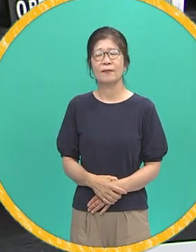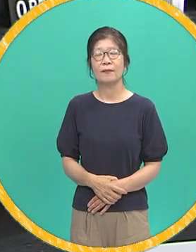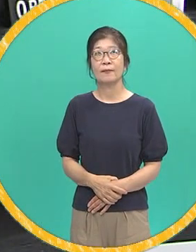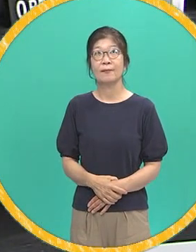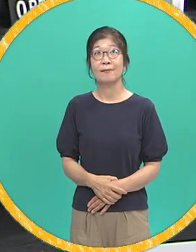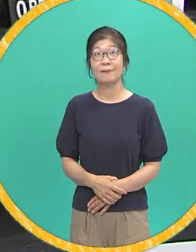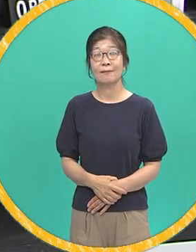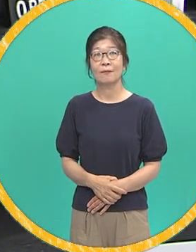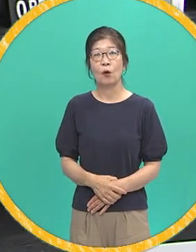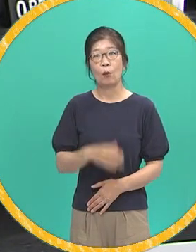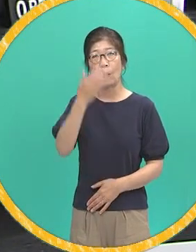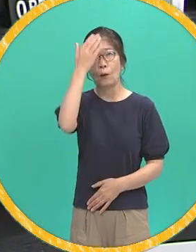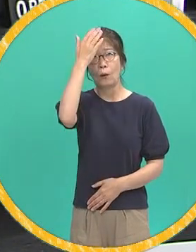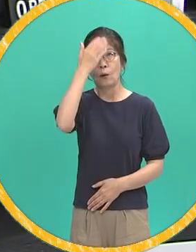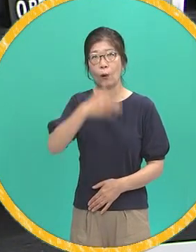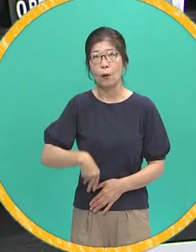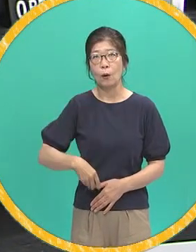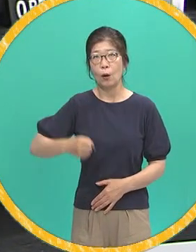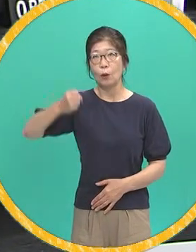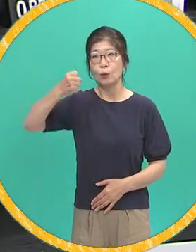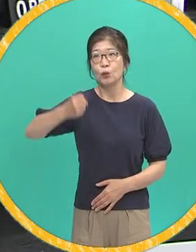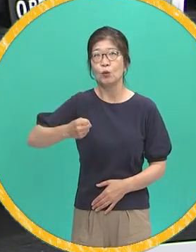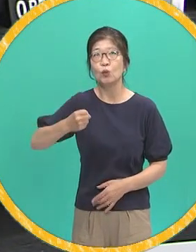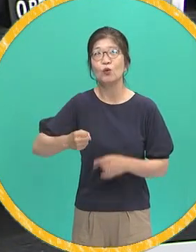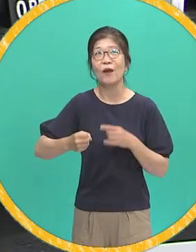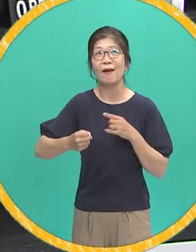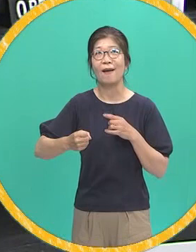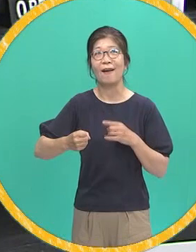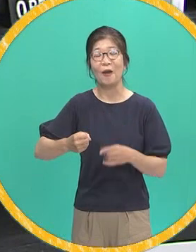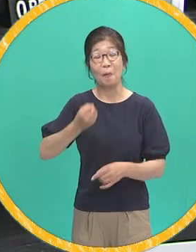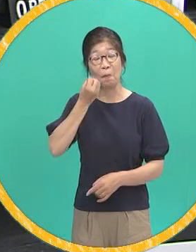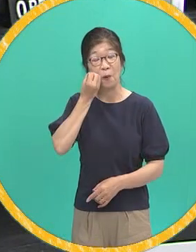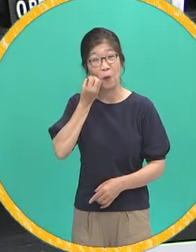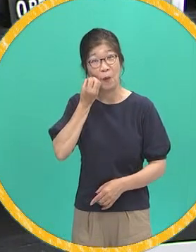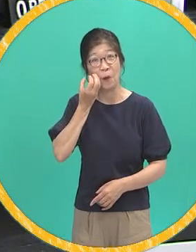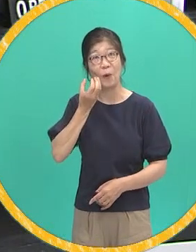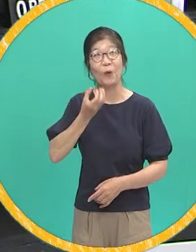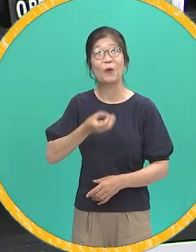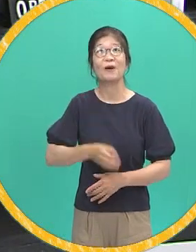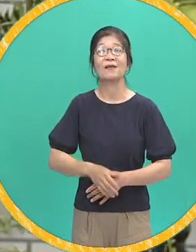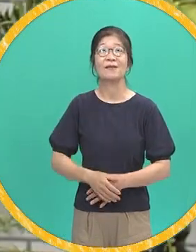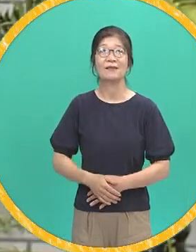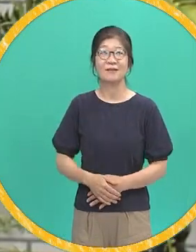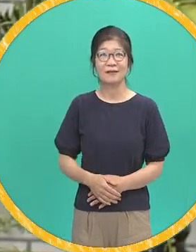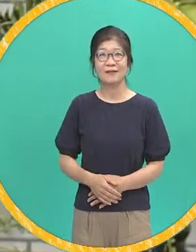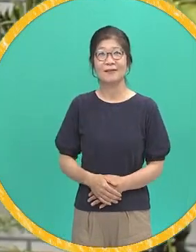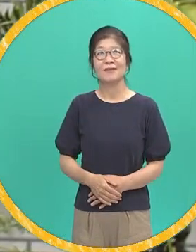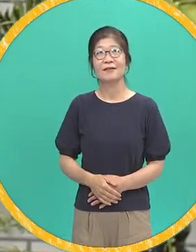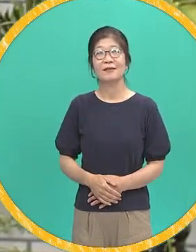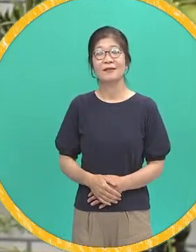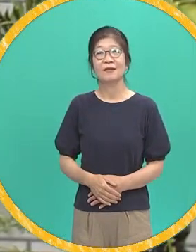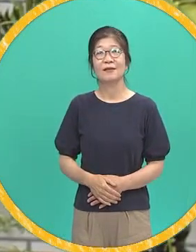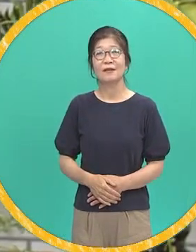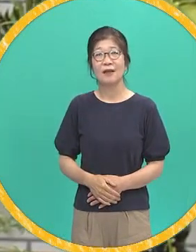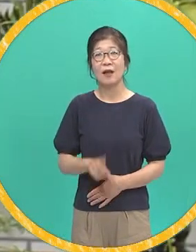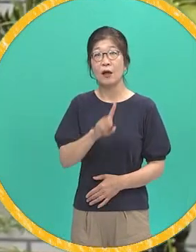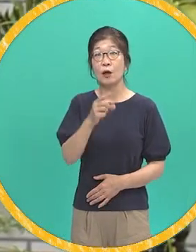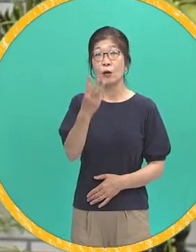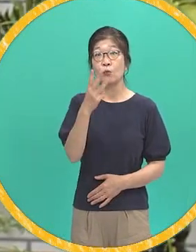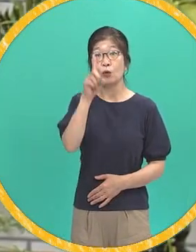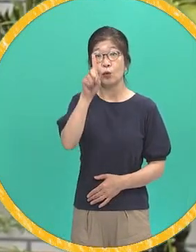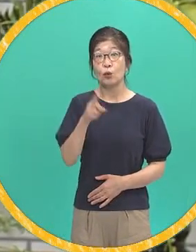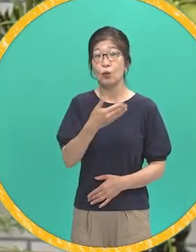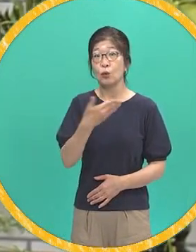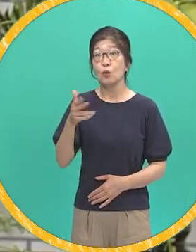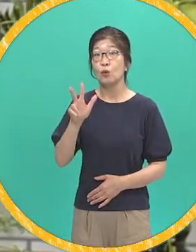すごいですね色情ハリーポッターに出てる感じですけどすごいですよビューグルにして